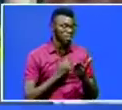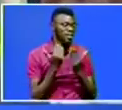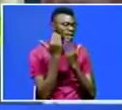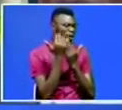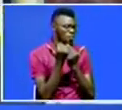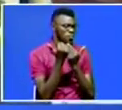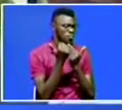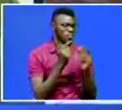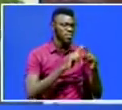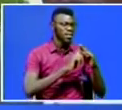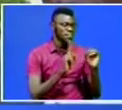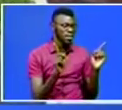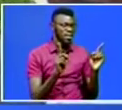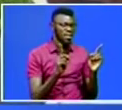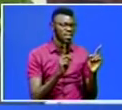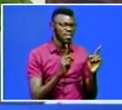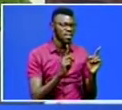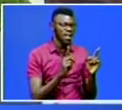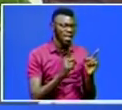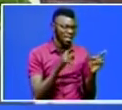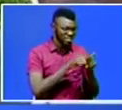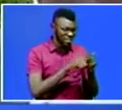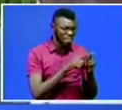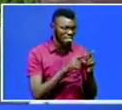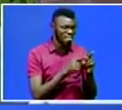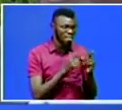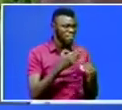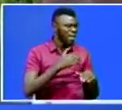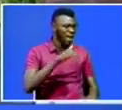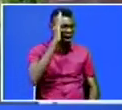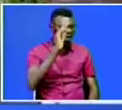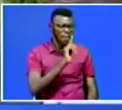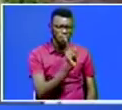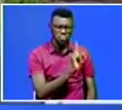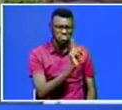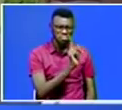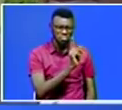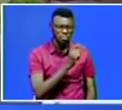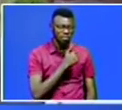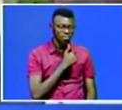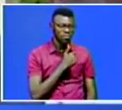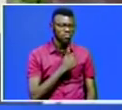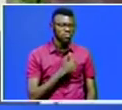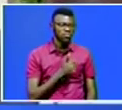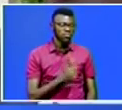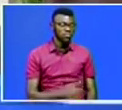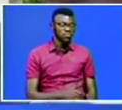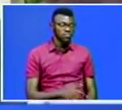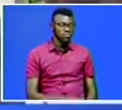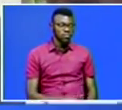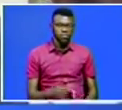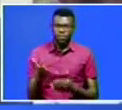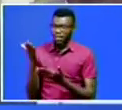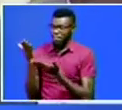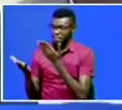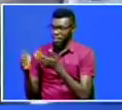natarajia, lakini si vile nilivyopita. Si nilipita, I exceeded my expectations. Labda tu